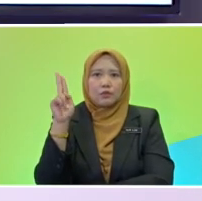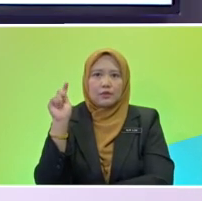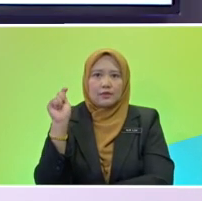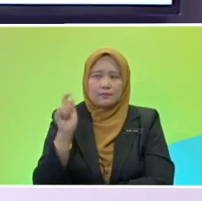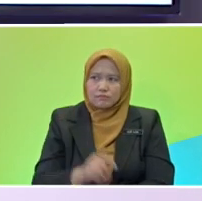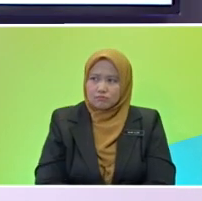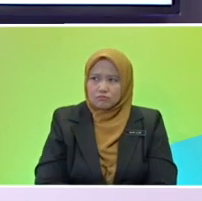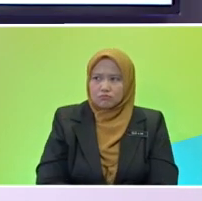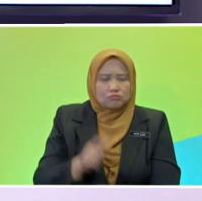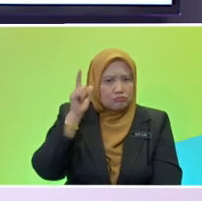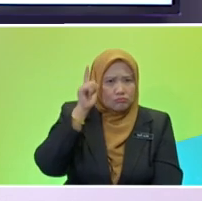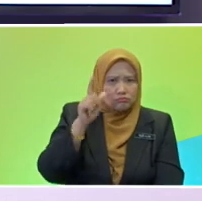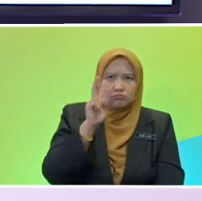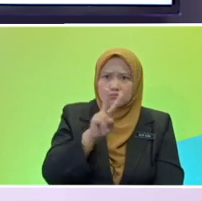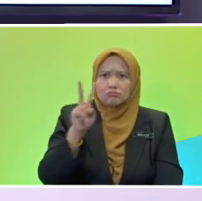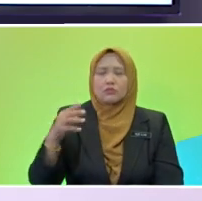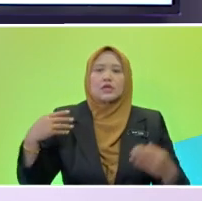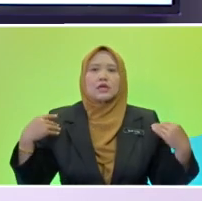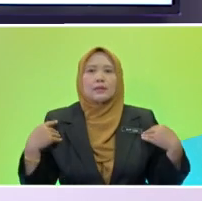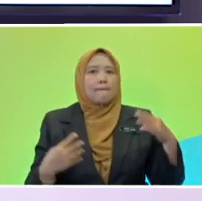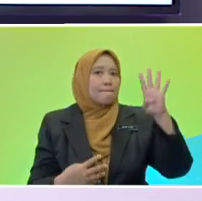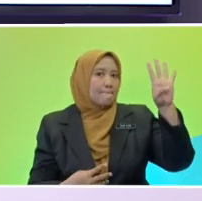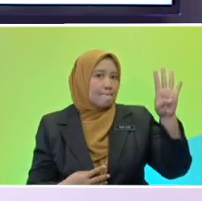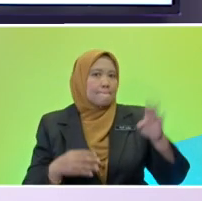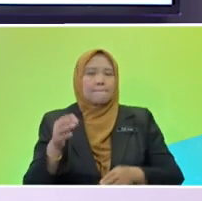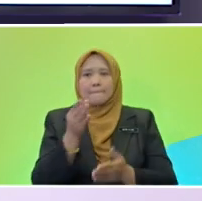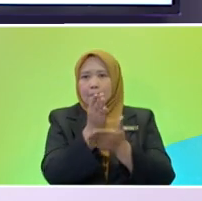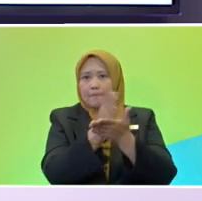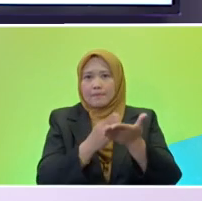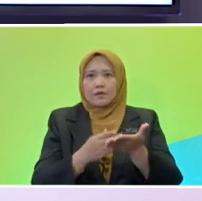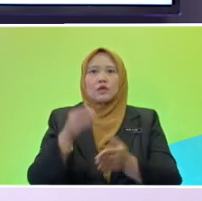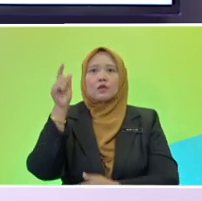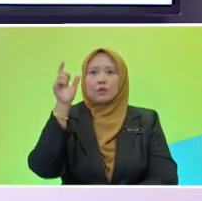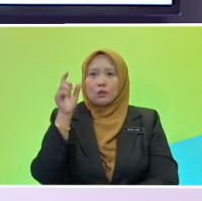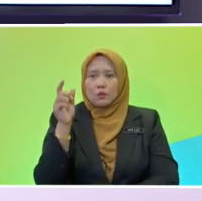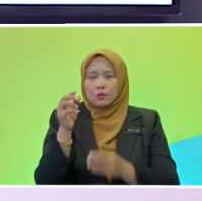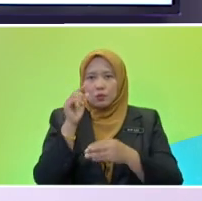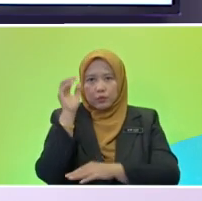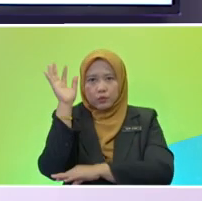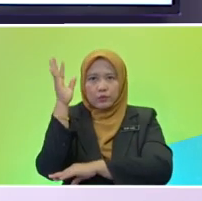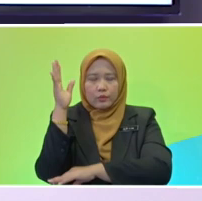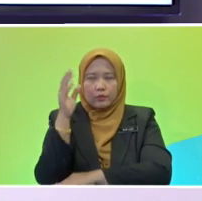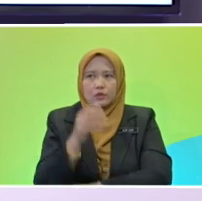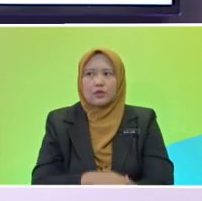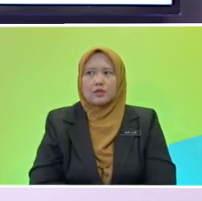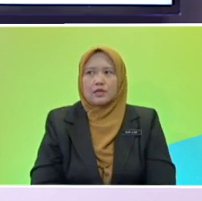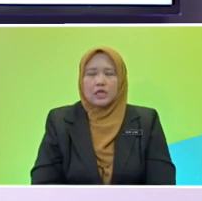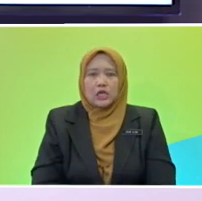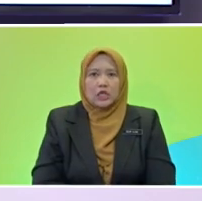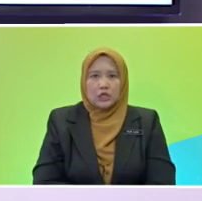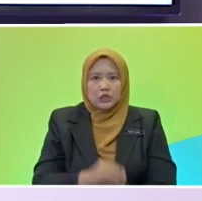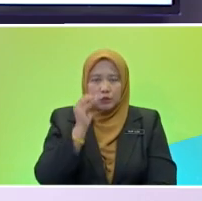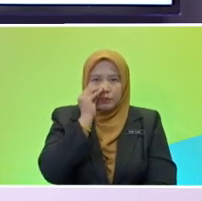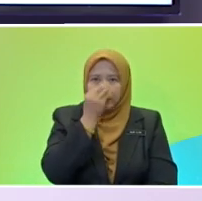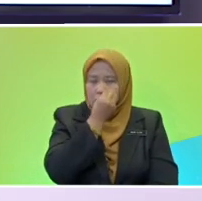itu mempunyai empat bagian tumbuhan daun batang bunga ataupun buah dan juga akan